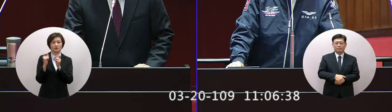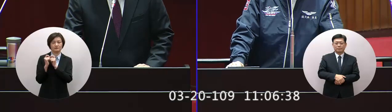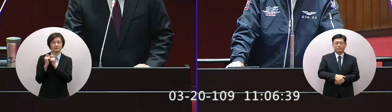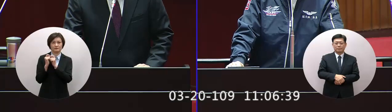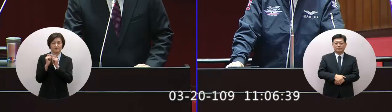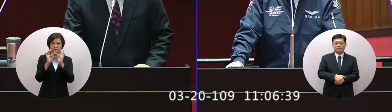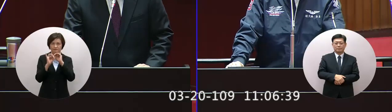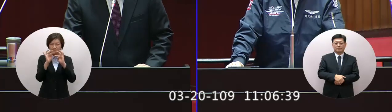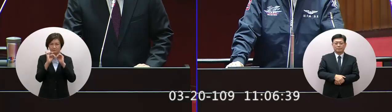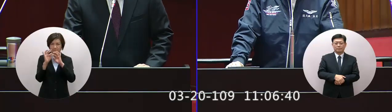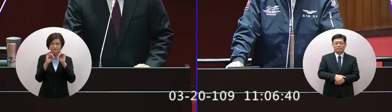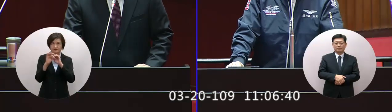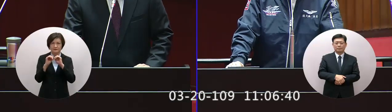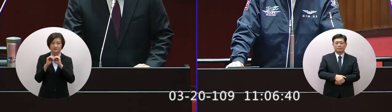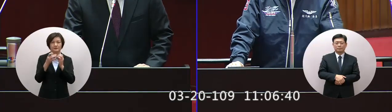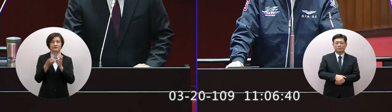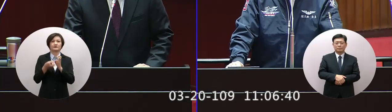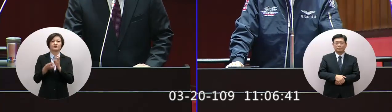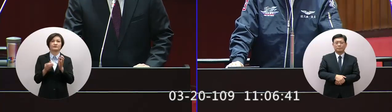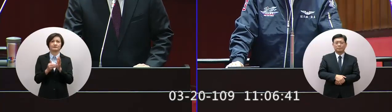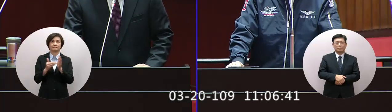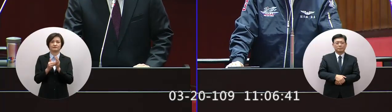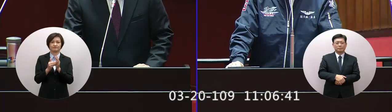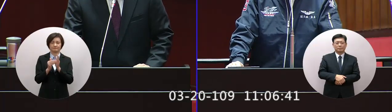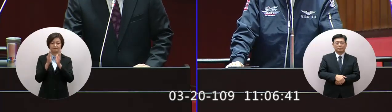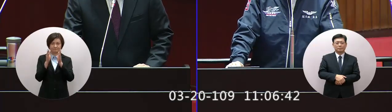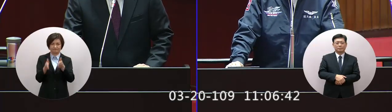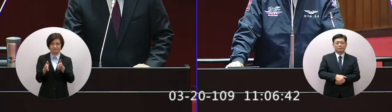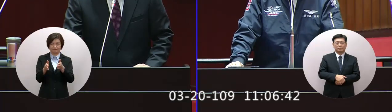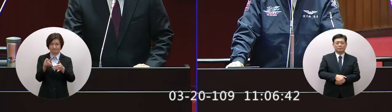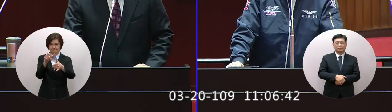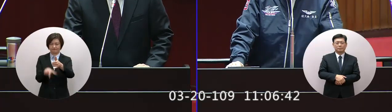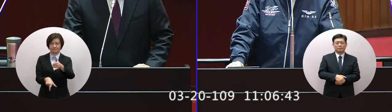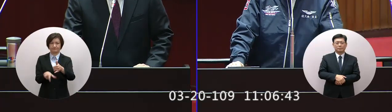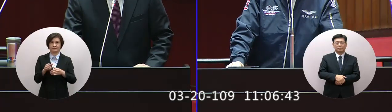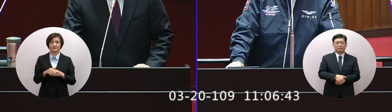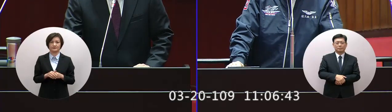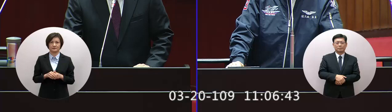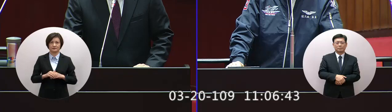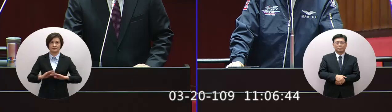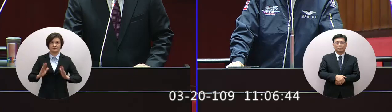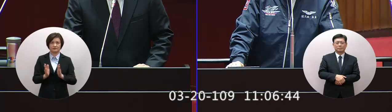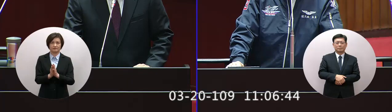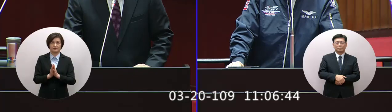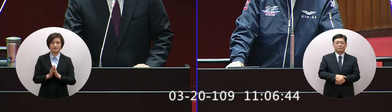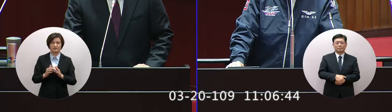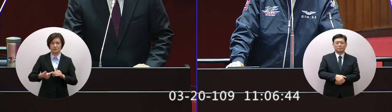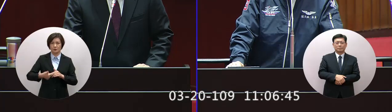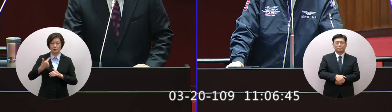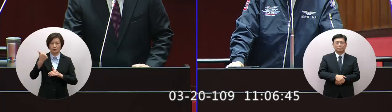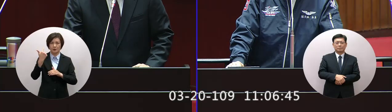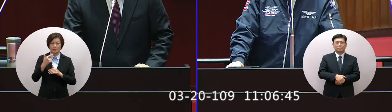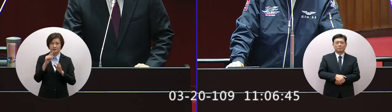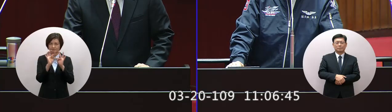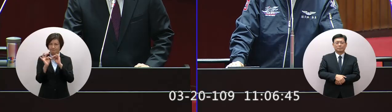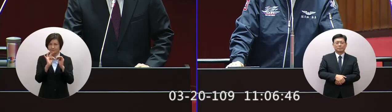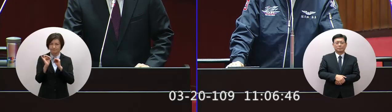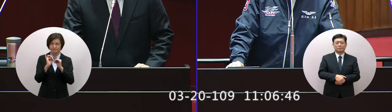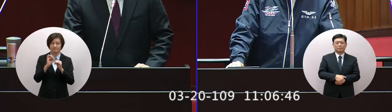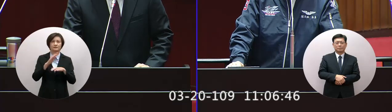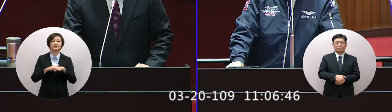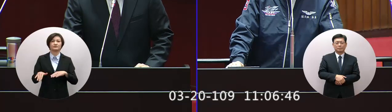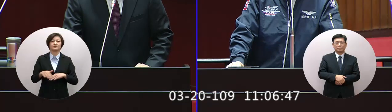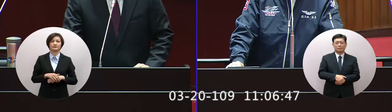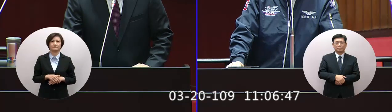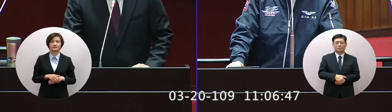一个相关的情资，那么也锁定了一个特定的对象，那马上就会采取一些调查的行动。